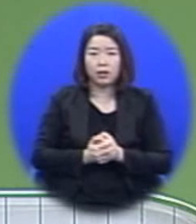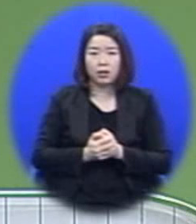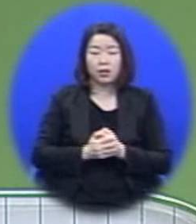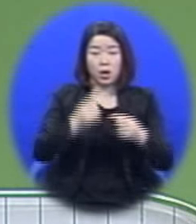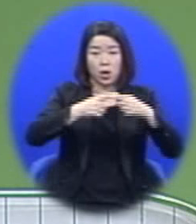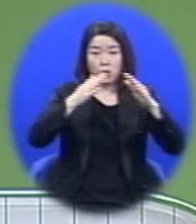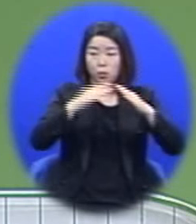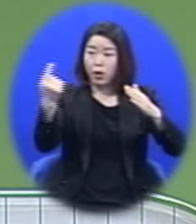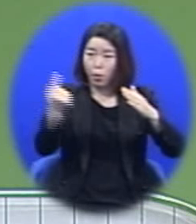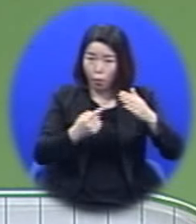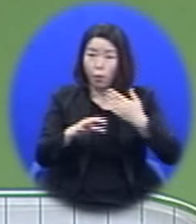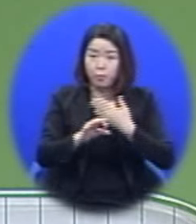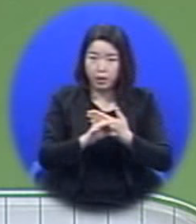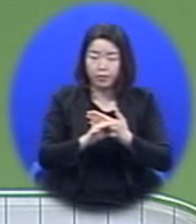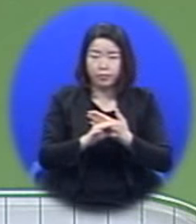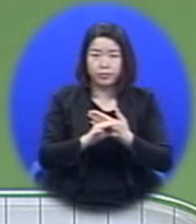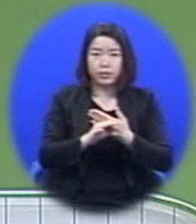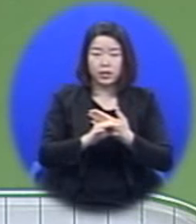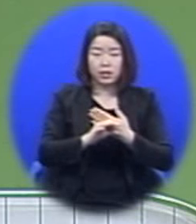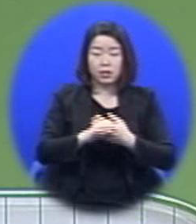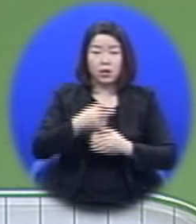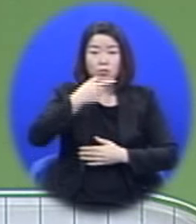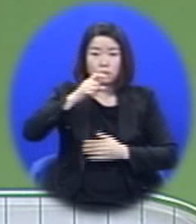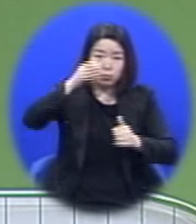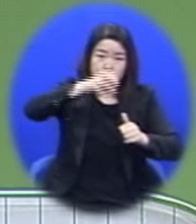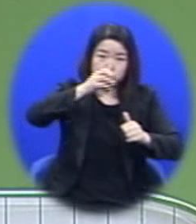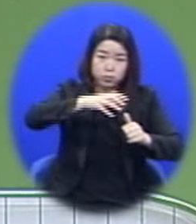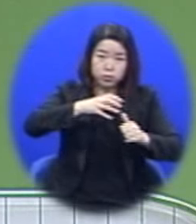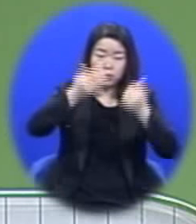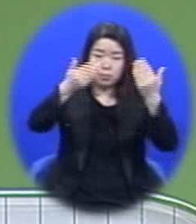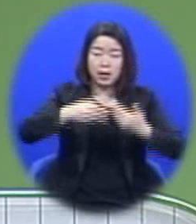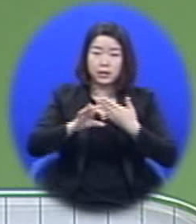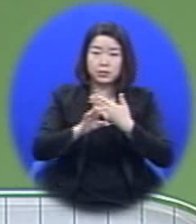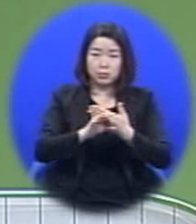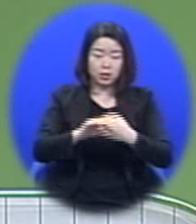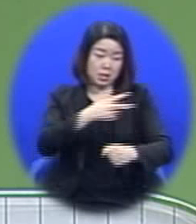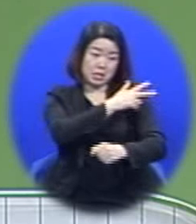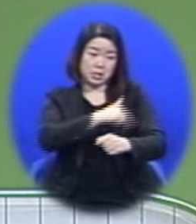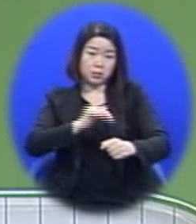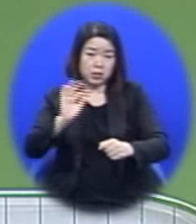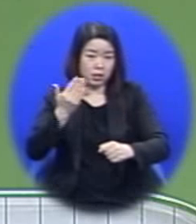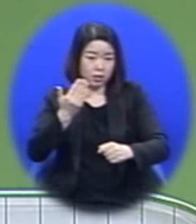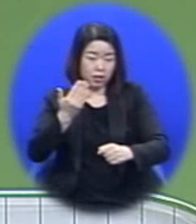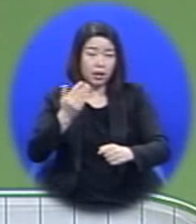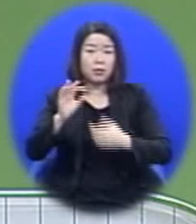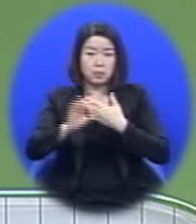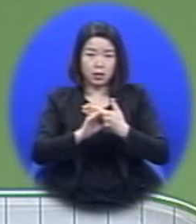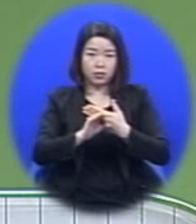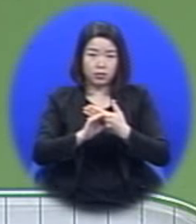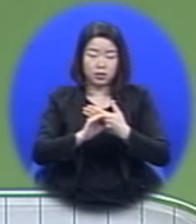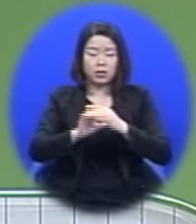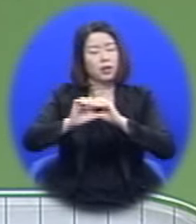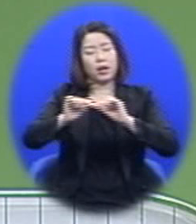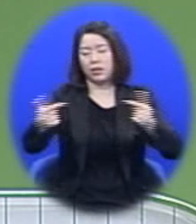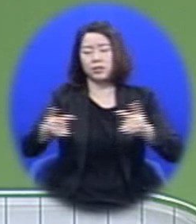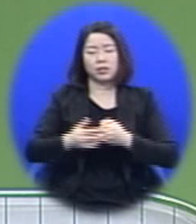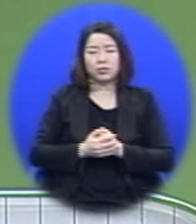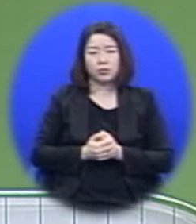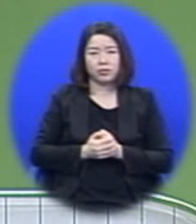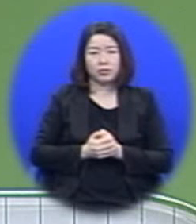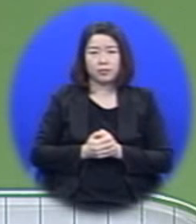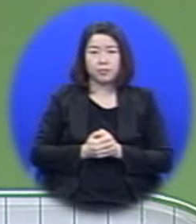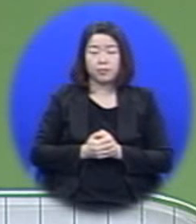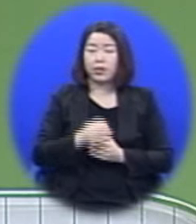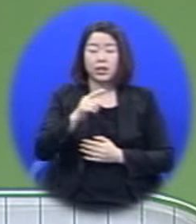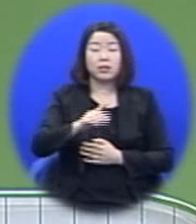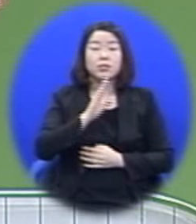교회 나오기만 하면, 세례를 받으면요? 집사 정도는 되어야? 그렇지 않습니다.